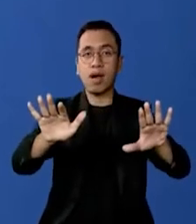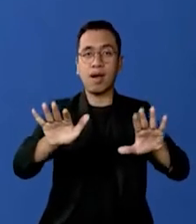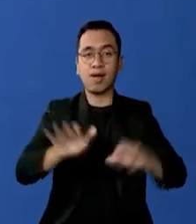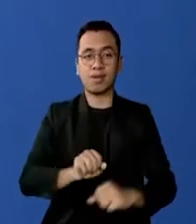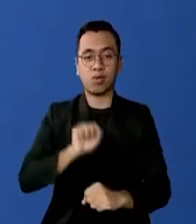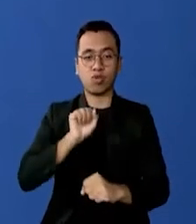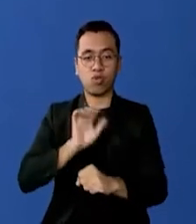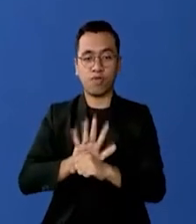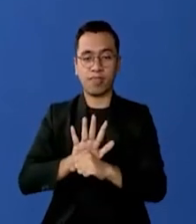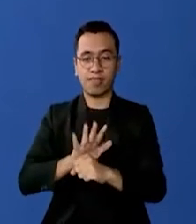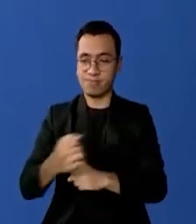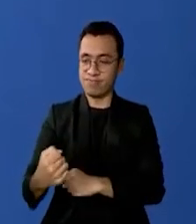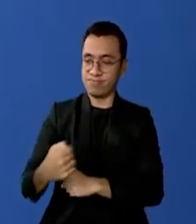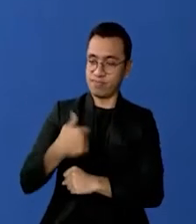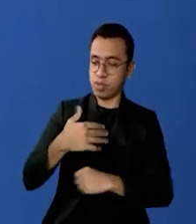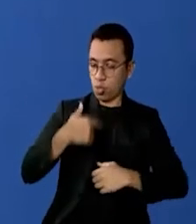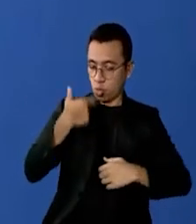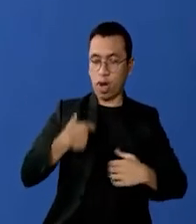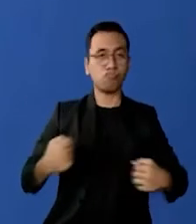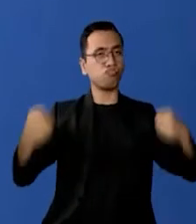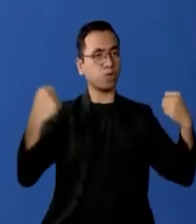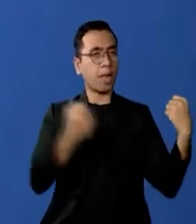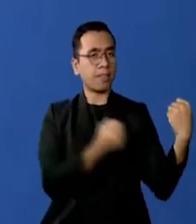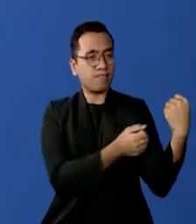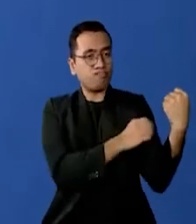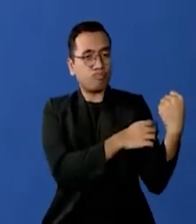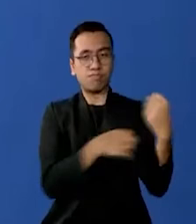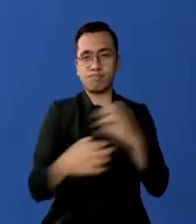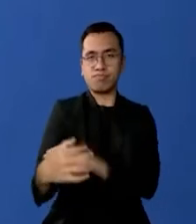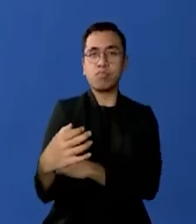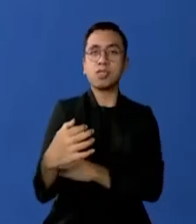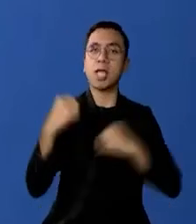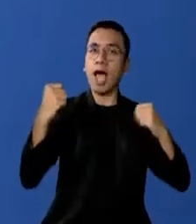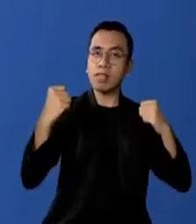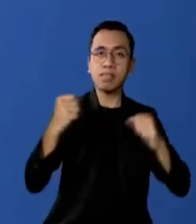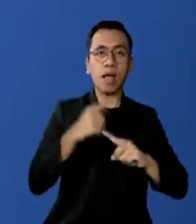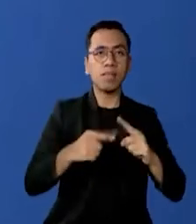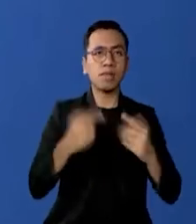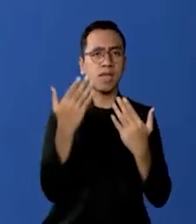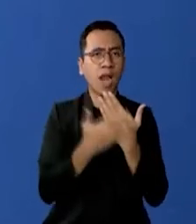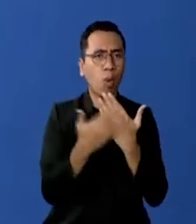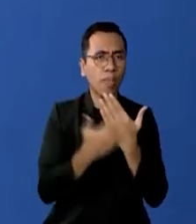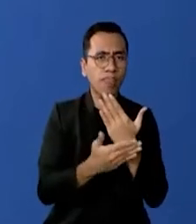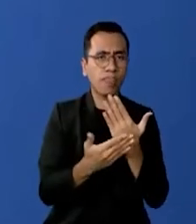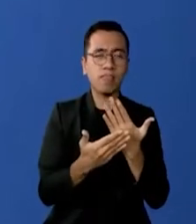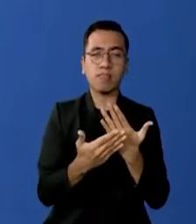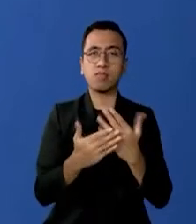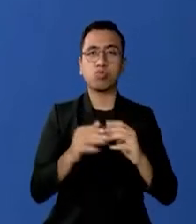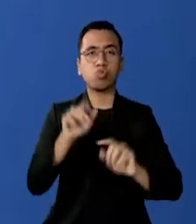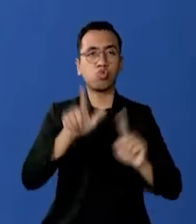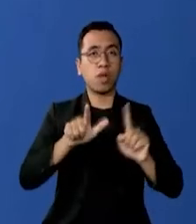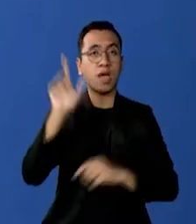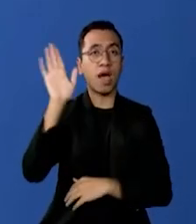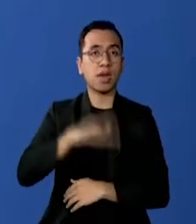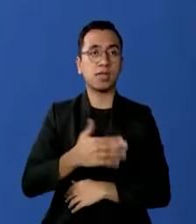untuk karena dia program gak segala macam Tetapi dia harus dirawat selama 17 hari kalau hal ini menunjukkan